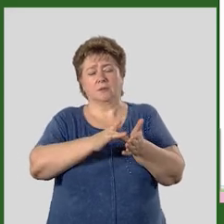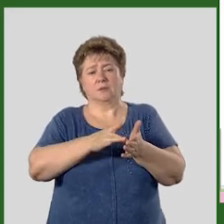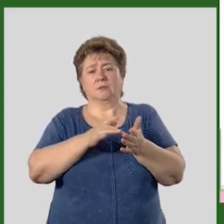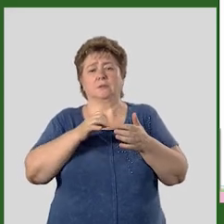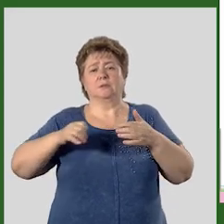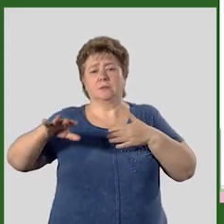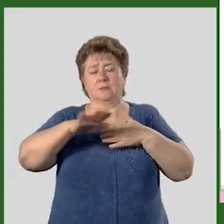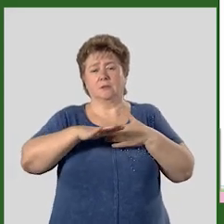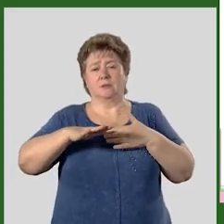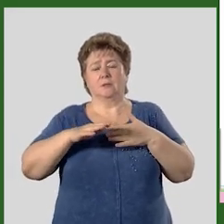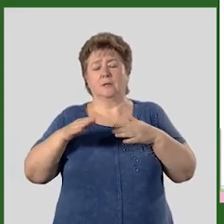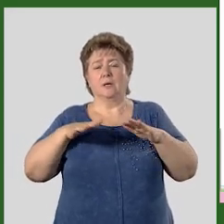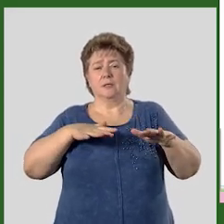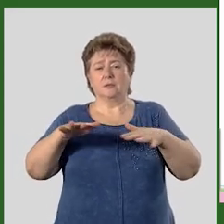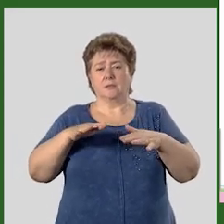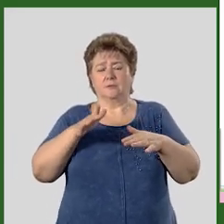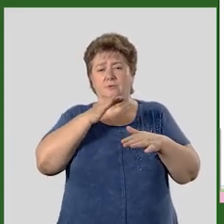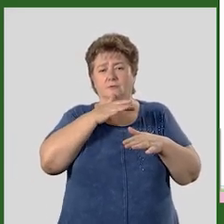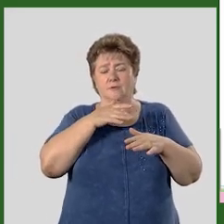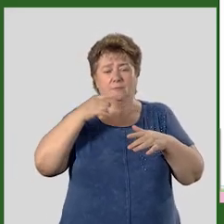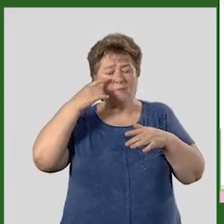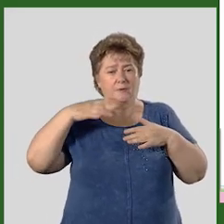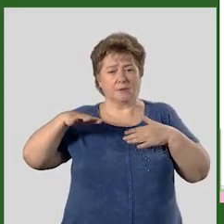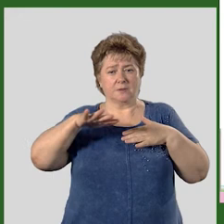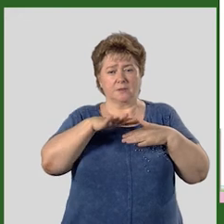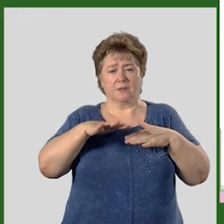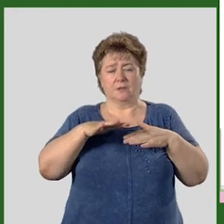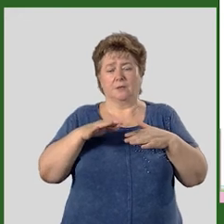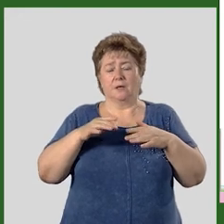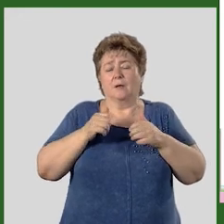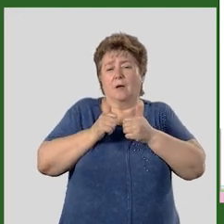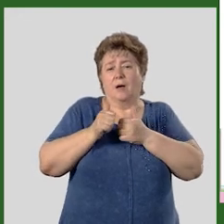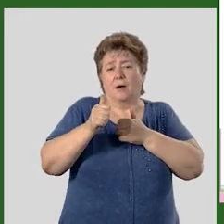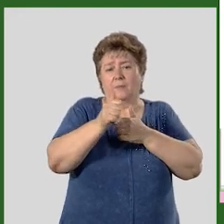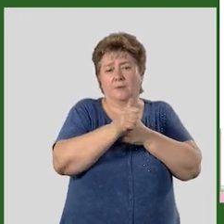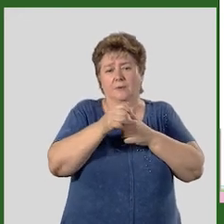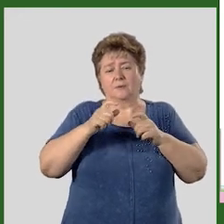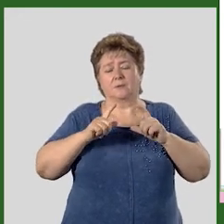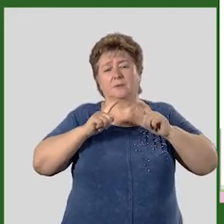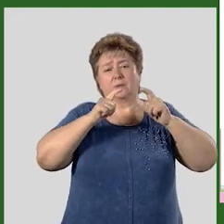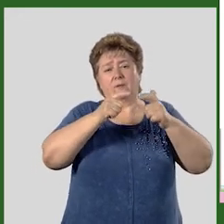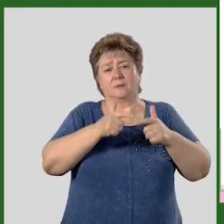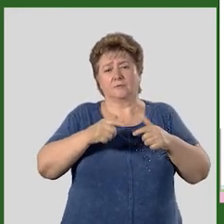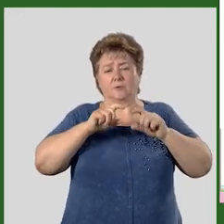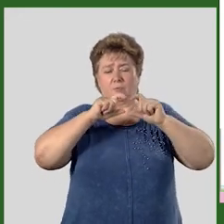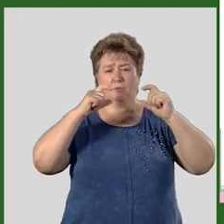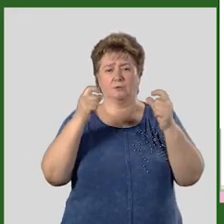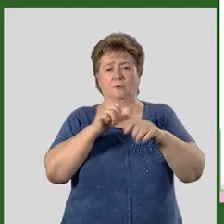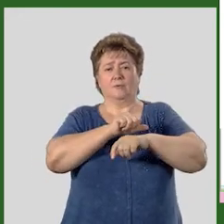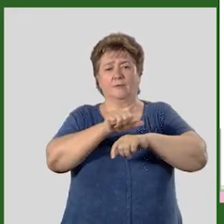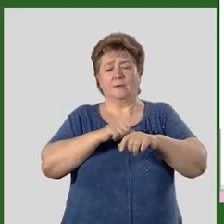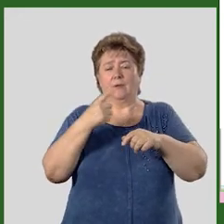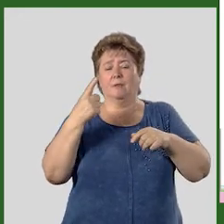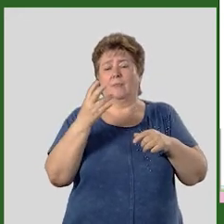страны. Действующее время в Кыргызстане опережает географическое поясное время